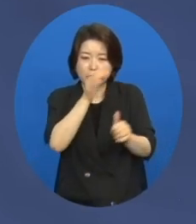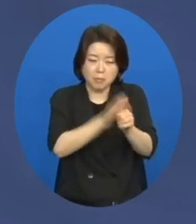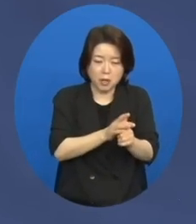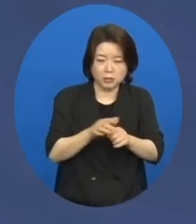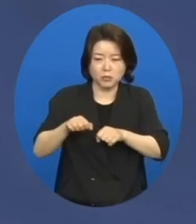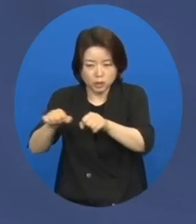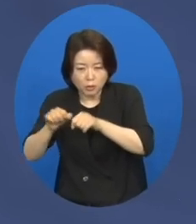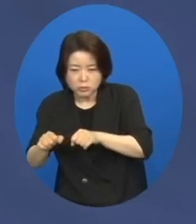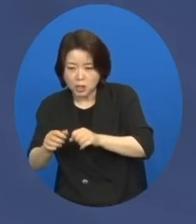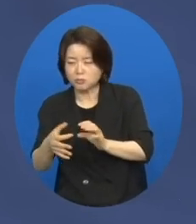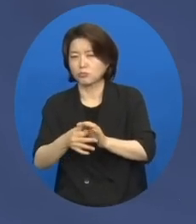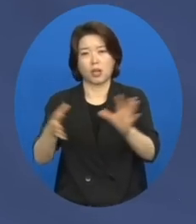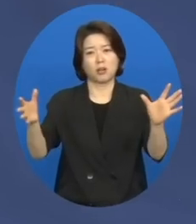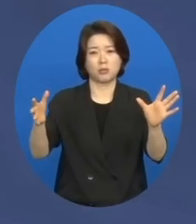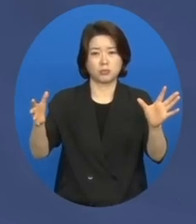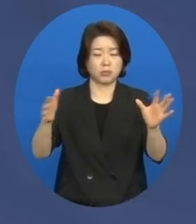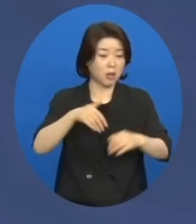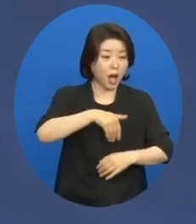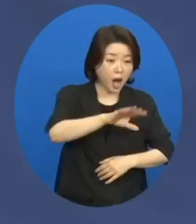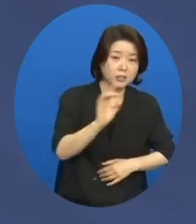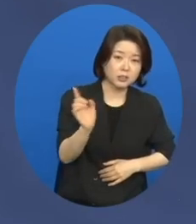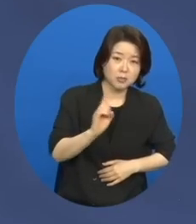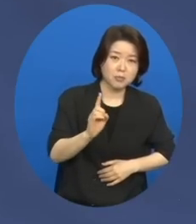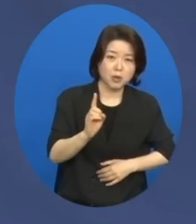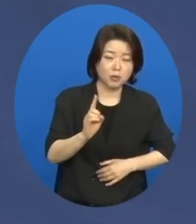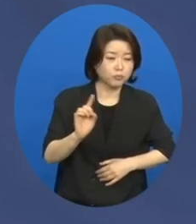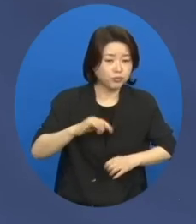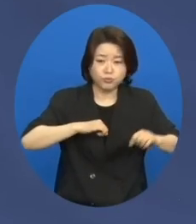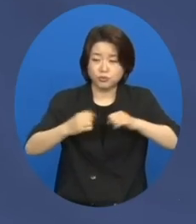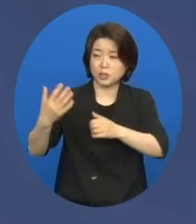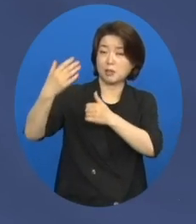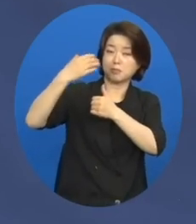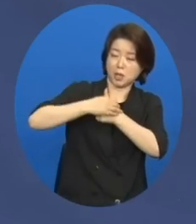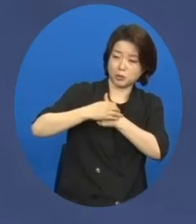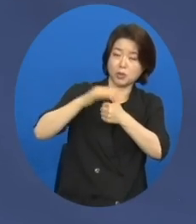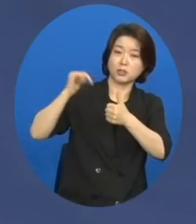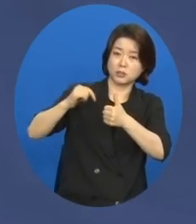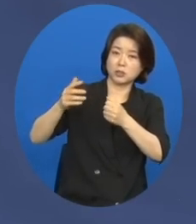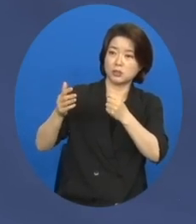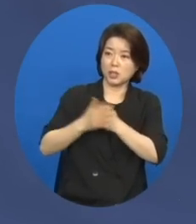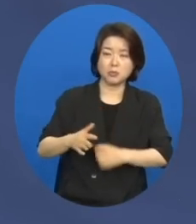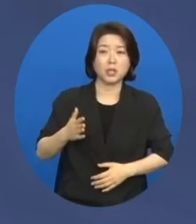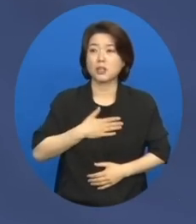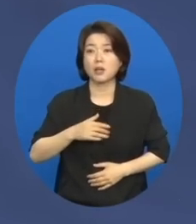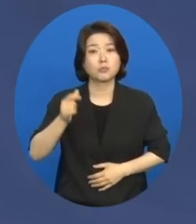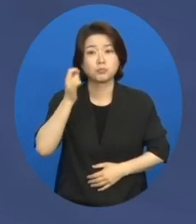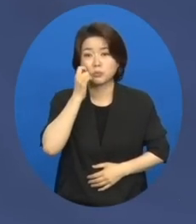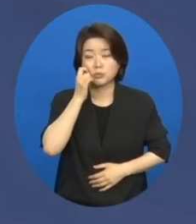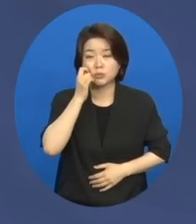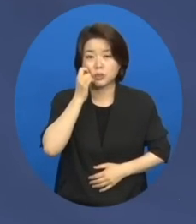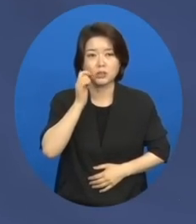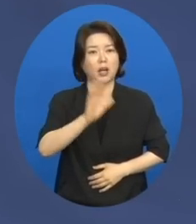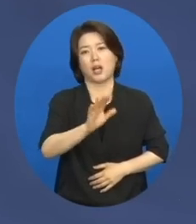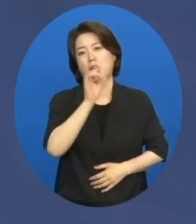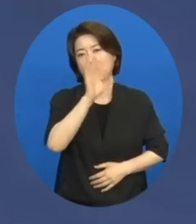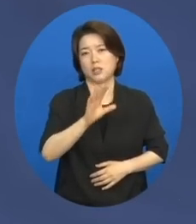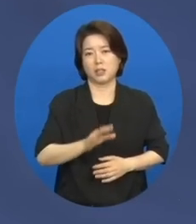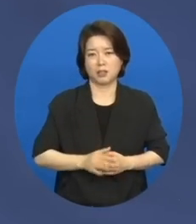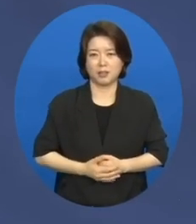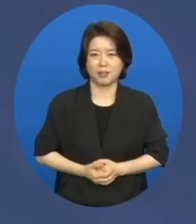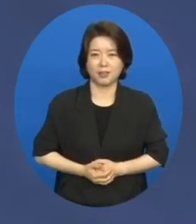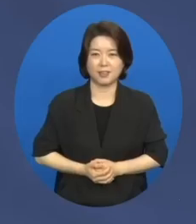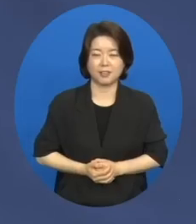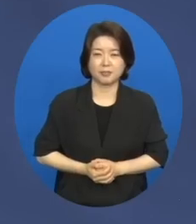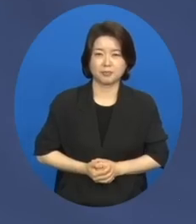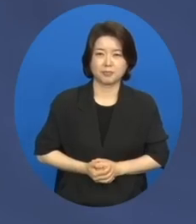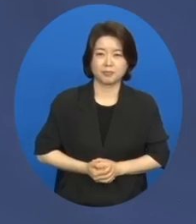청소를 하든 가서 뭔 역할을 해도 그 역할 때문에 못한다 이런 말은 절대 못해요.